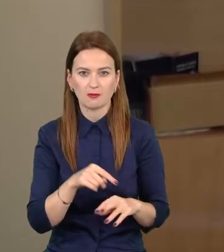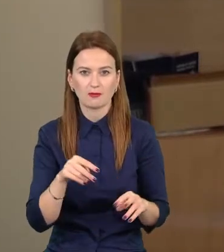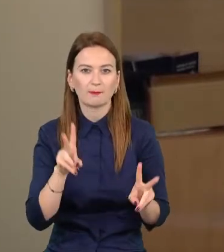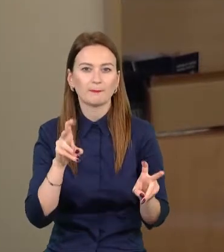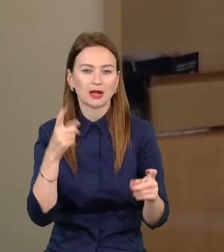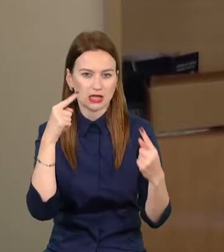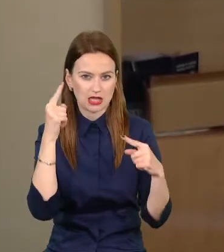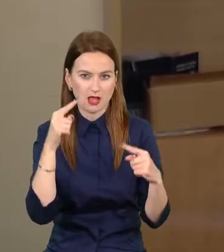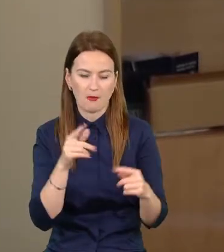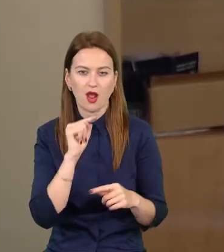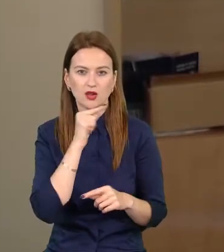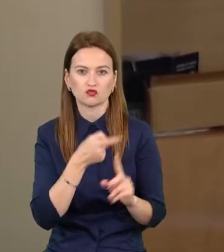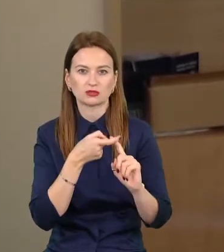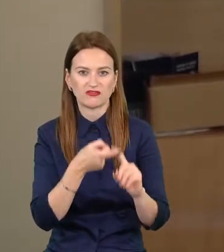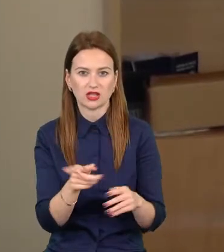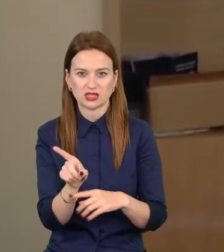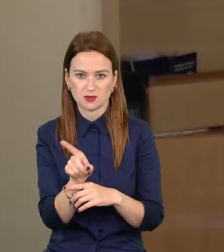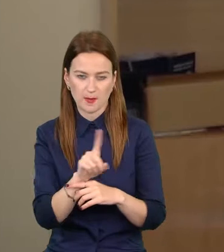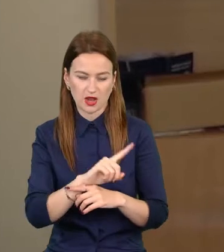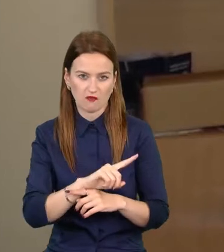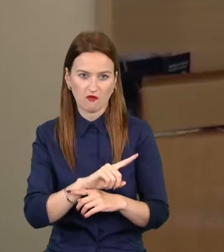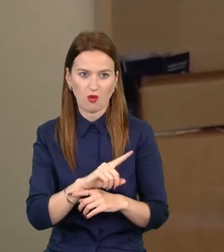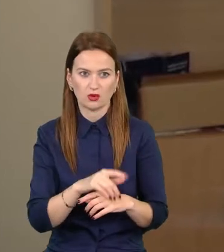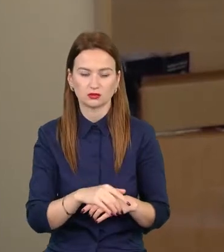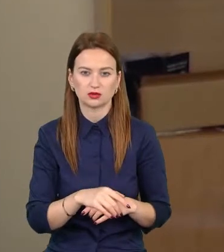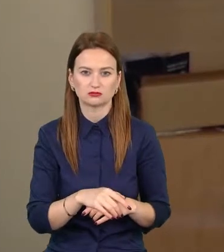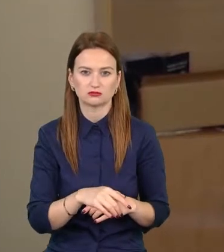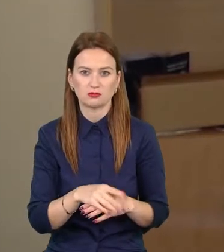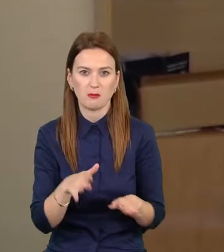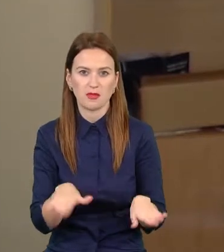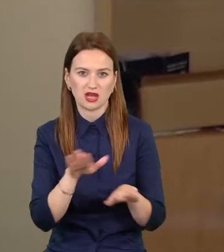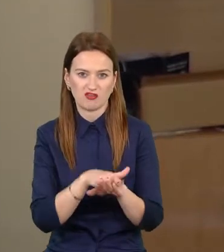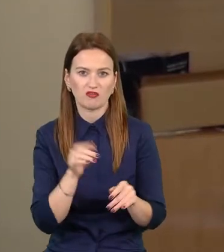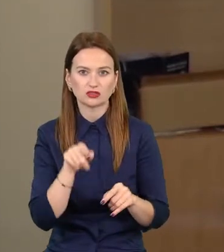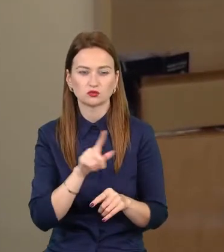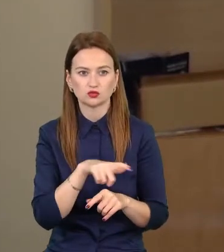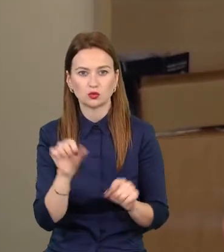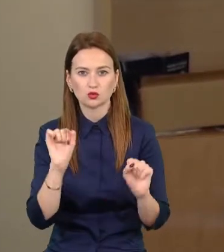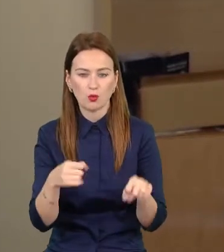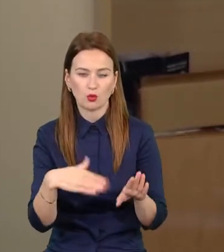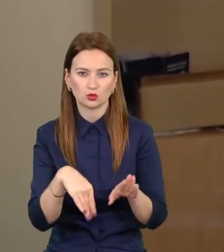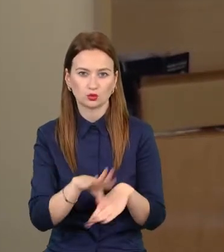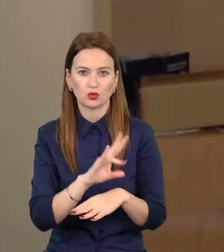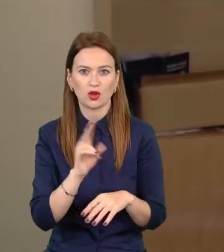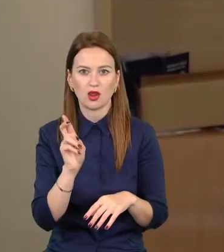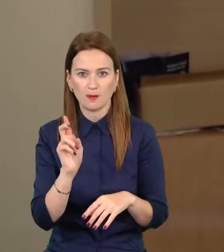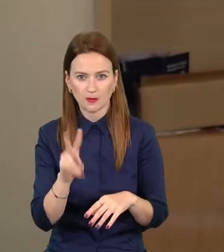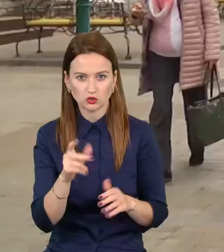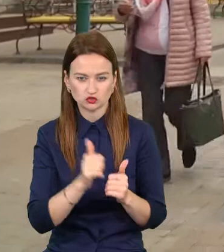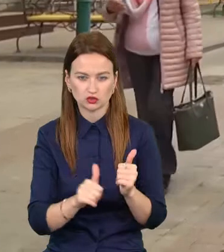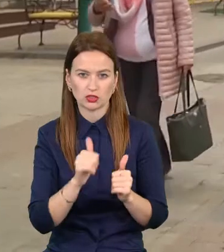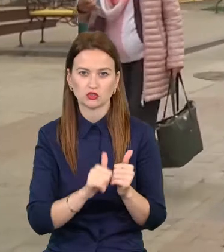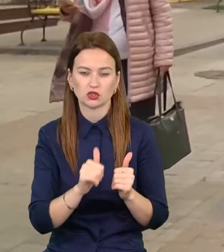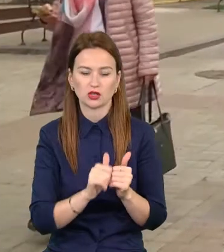экономия, связанная с переводом, она перекрывается тем, что люди могут уходить на больничные